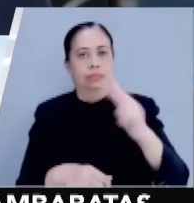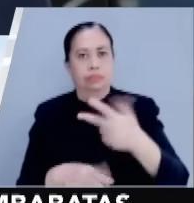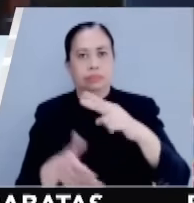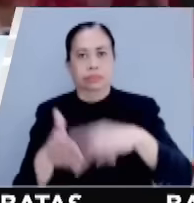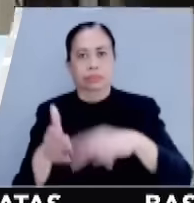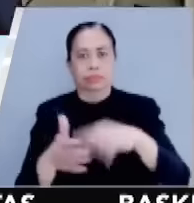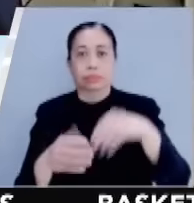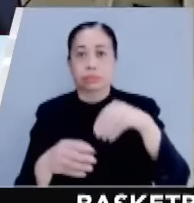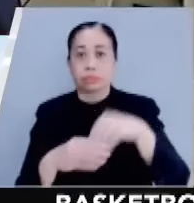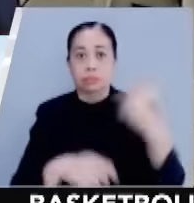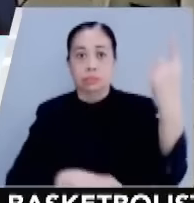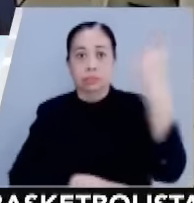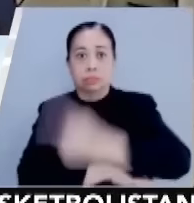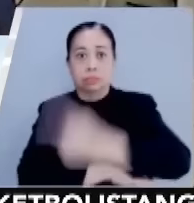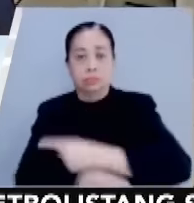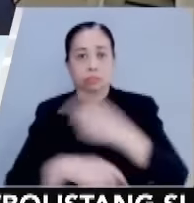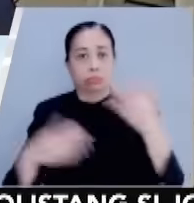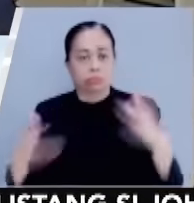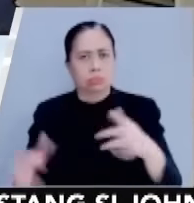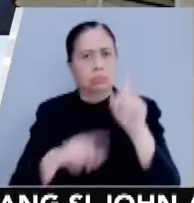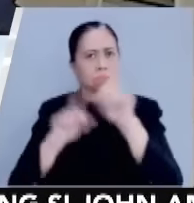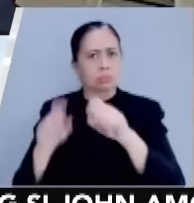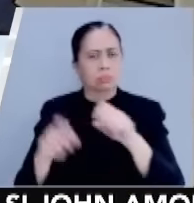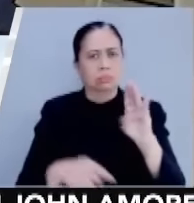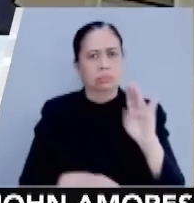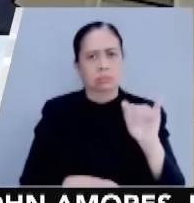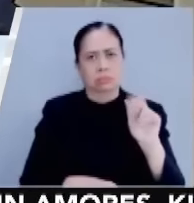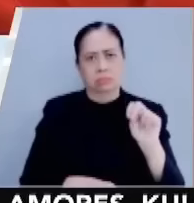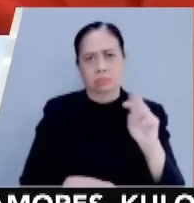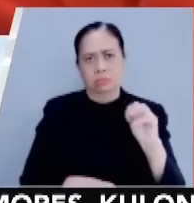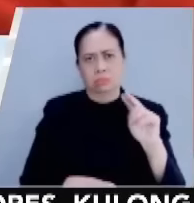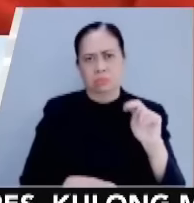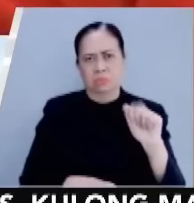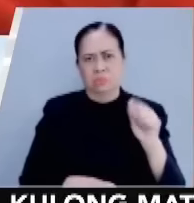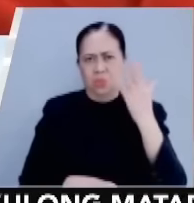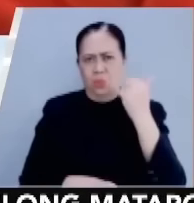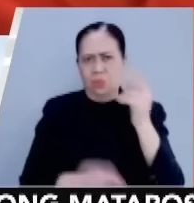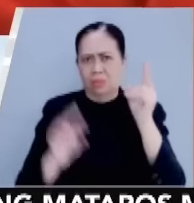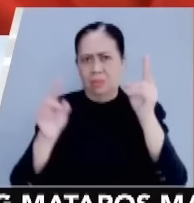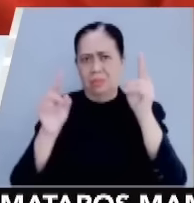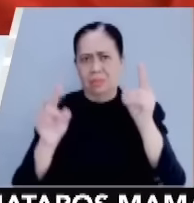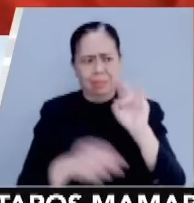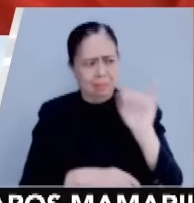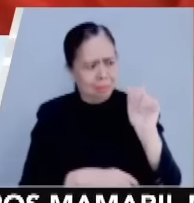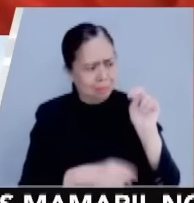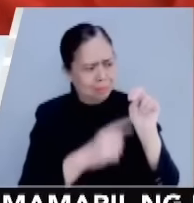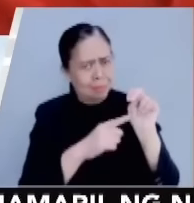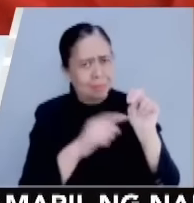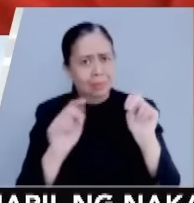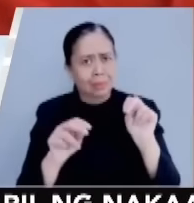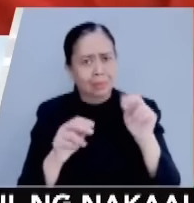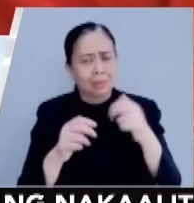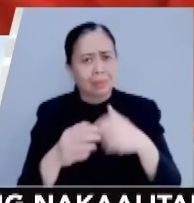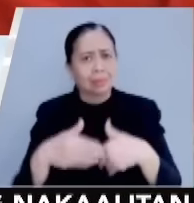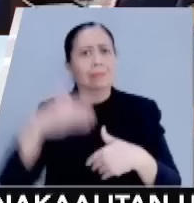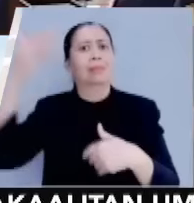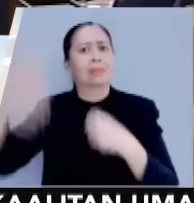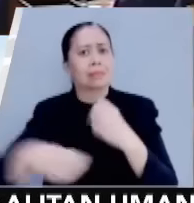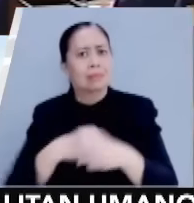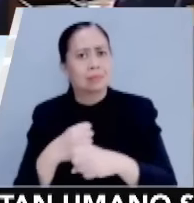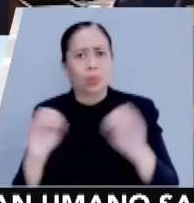isang araw. Tanong ng grupong bayan muna, bakit kailangang madaliin January pa naman ito kailangang ipatupad at wala namang